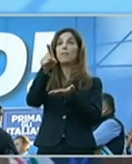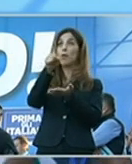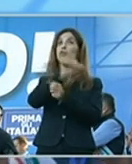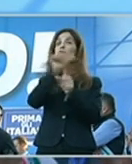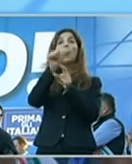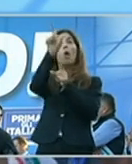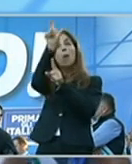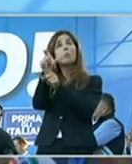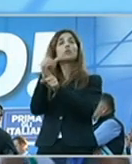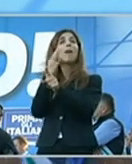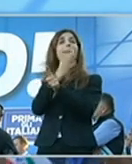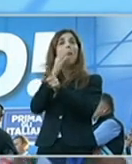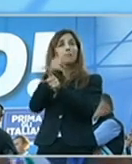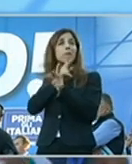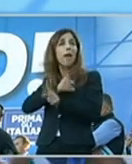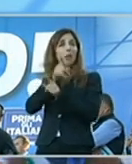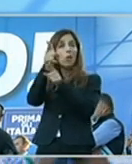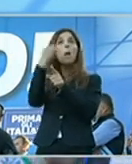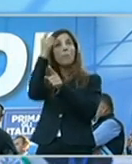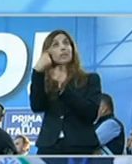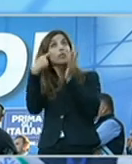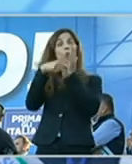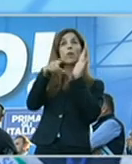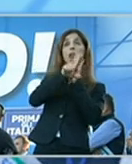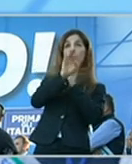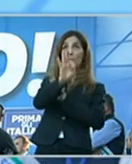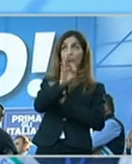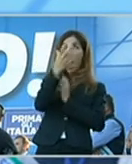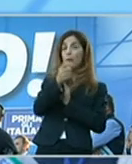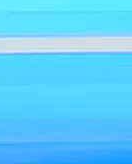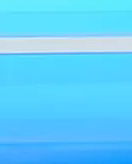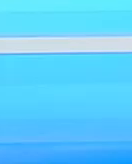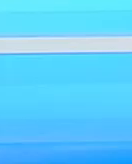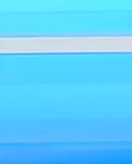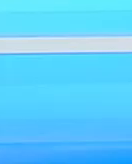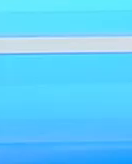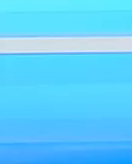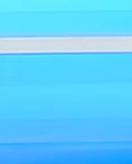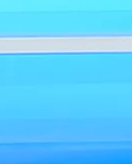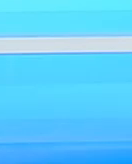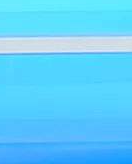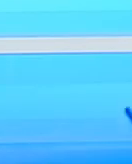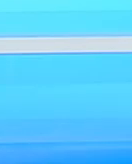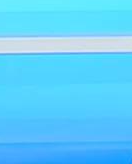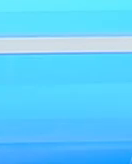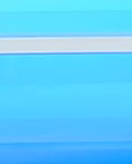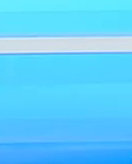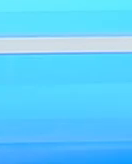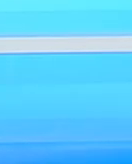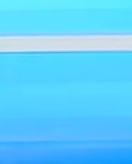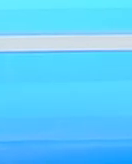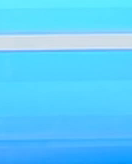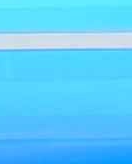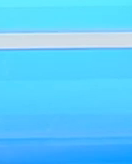è difficile anche a pronunciare, significa, racconta quanto è un comizio questo qua pieno di propaganda e di cose, come quando ha detto che non arrivavano